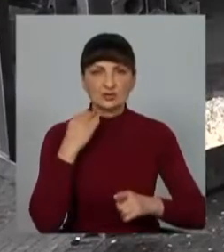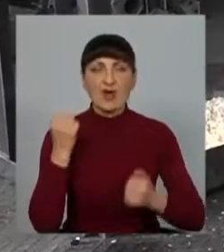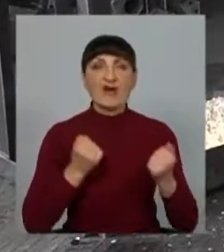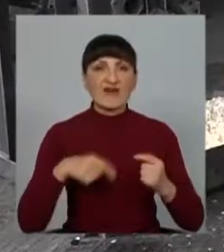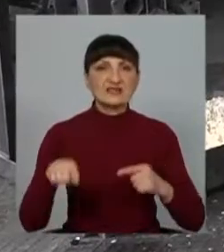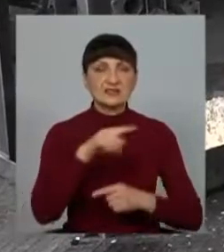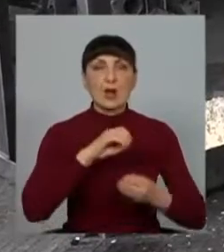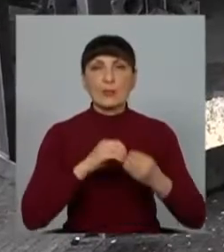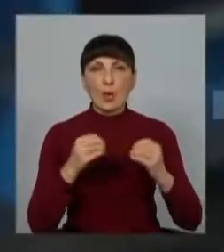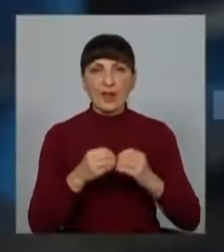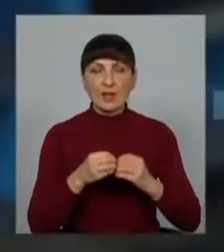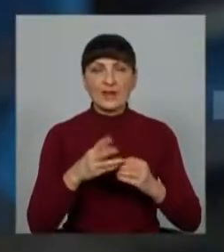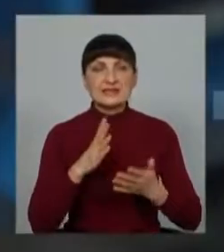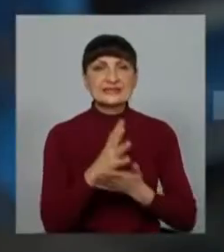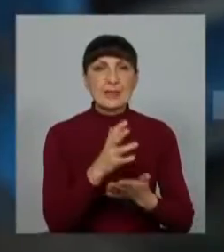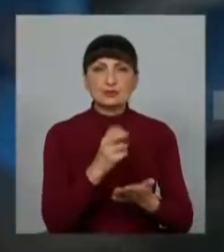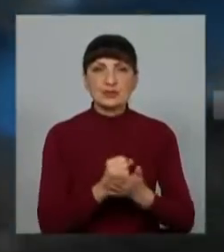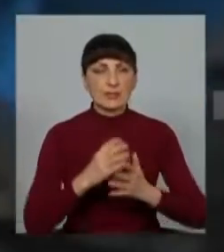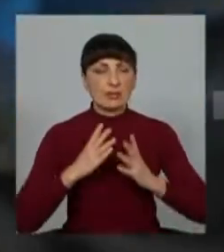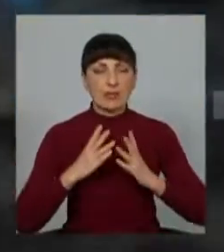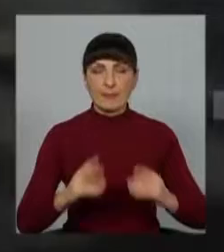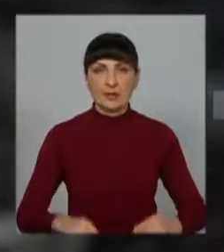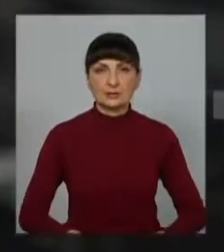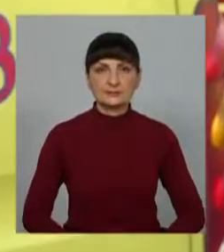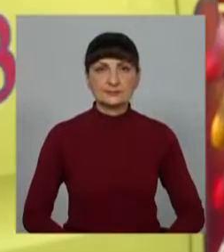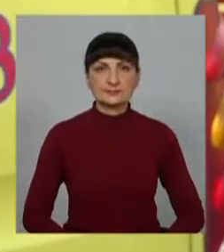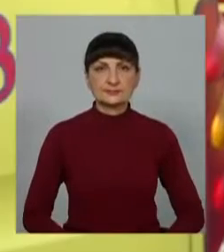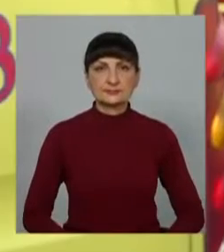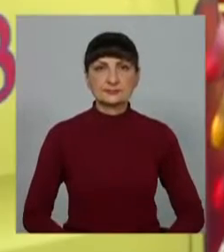водители, проблем с запчастями не было.